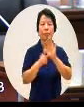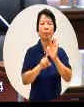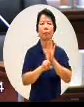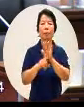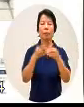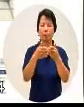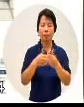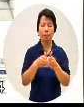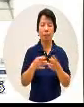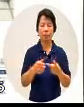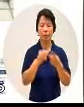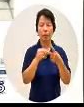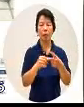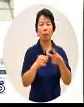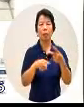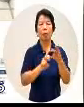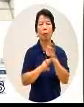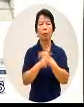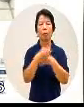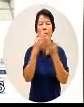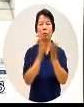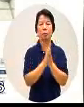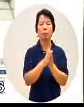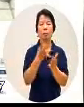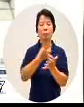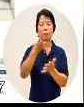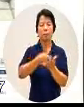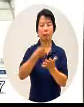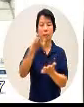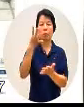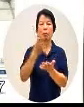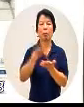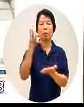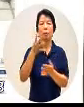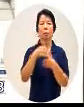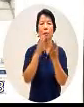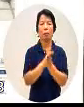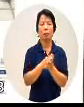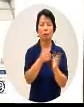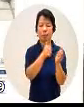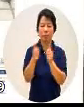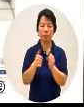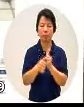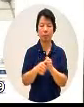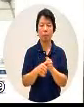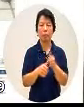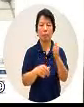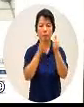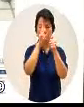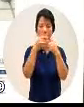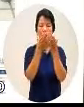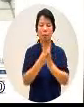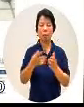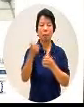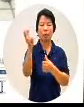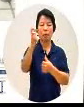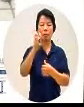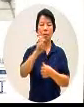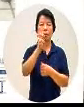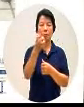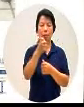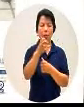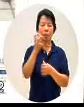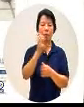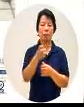要演四場在這裡感謝議長出三十萬買票